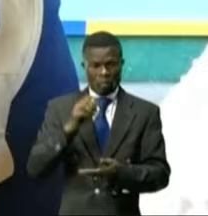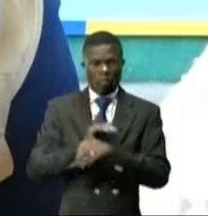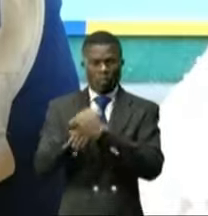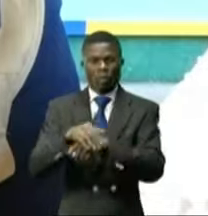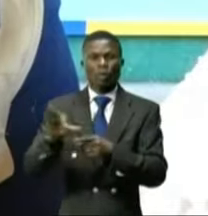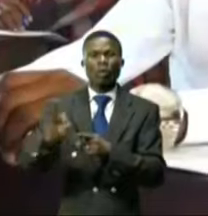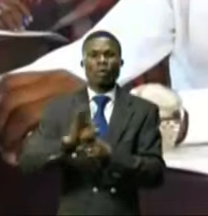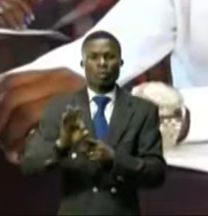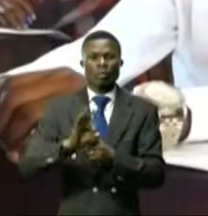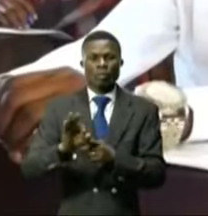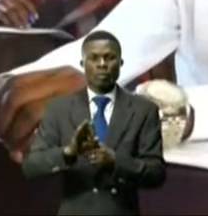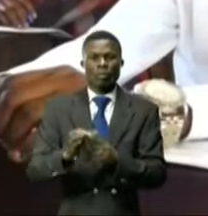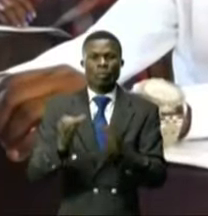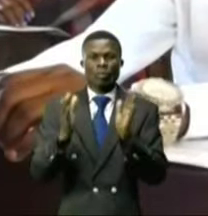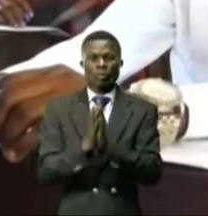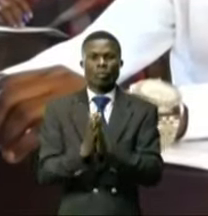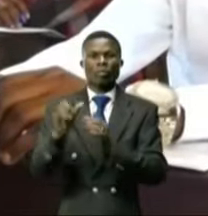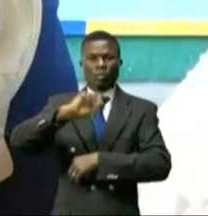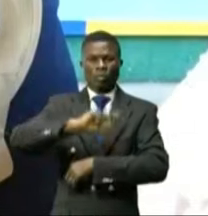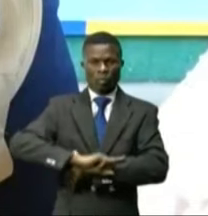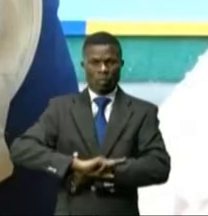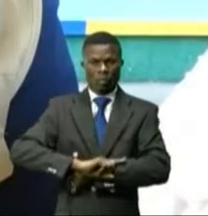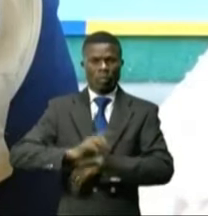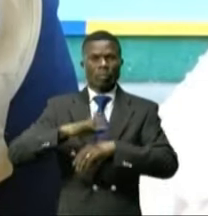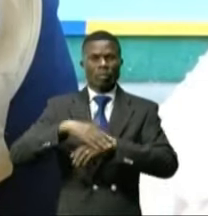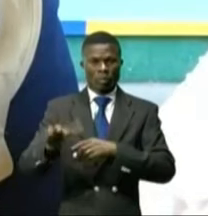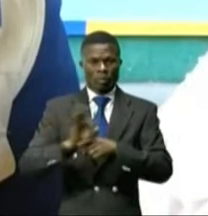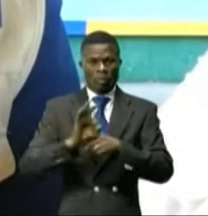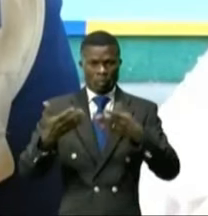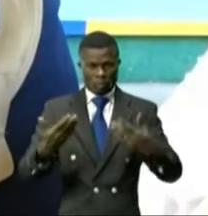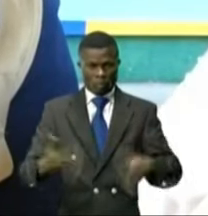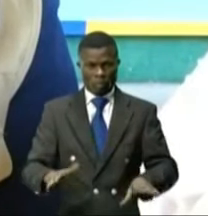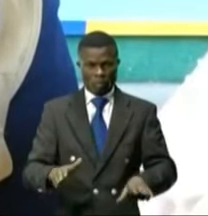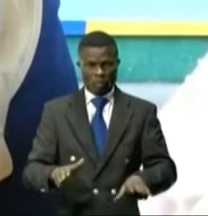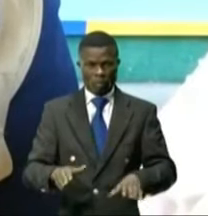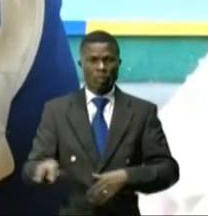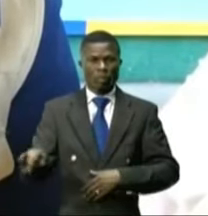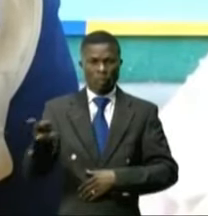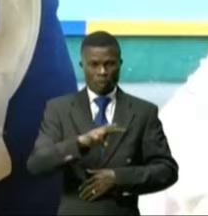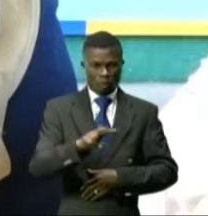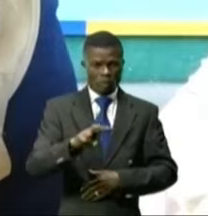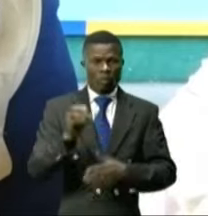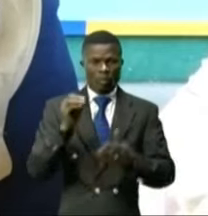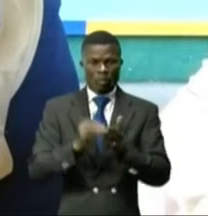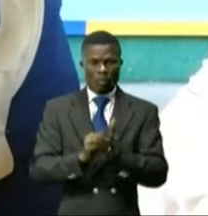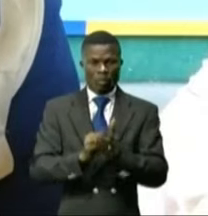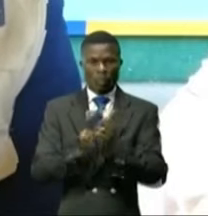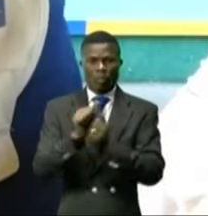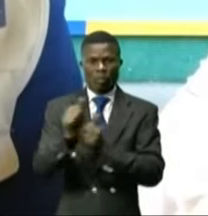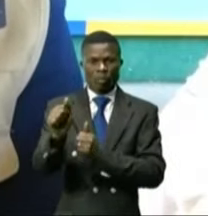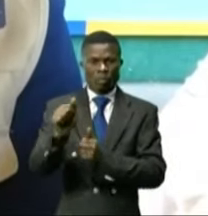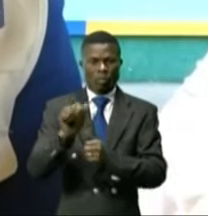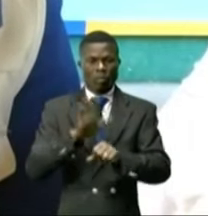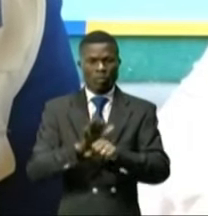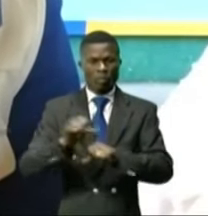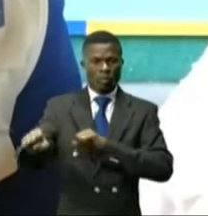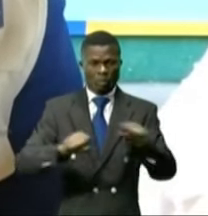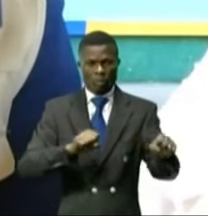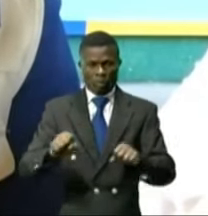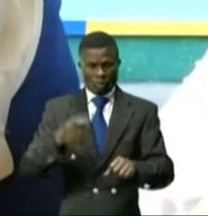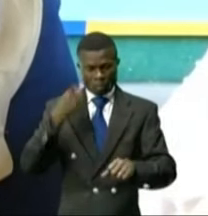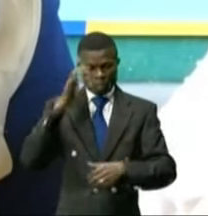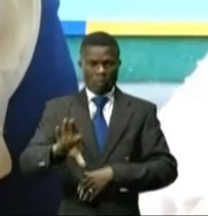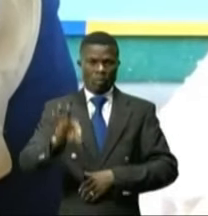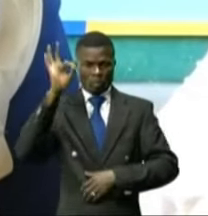formation durant 10 jours et après cette formation vous allez encore passer au test pour être